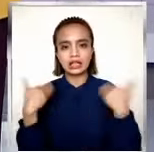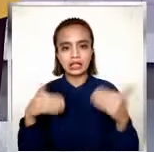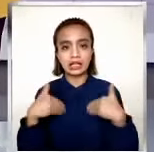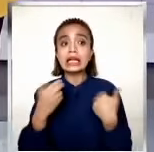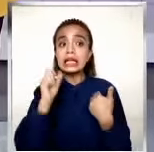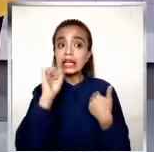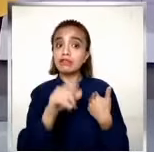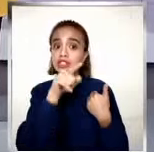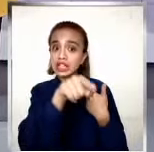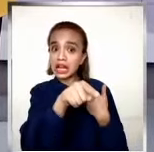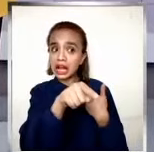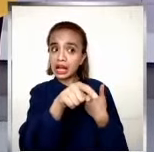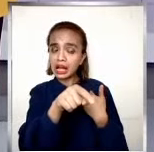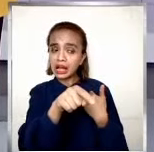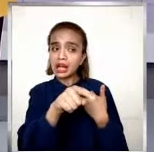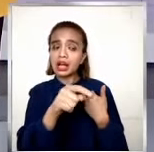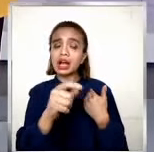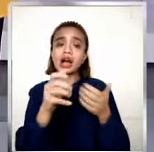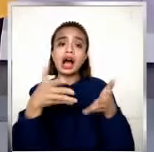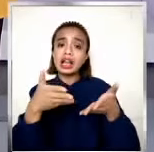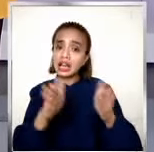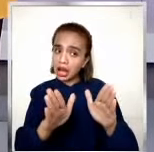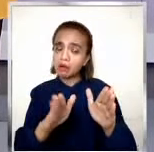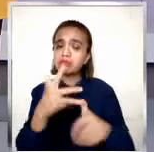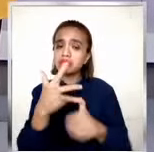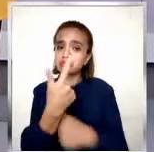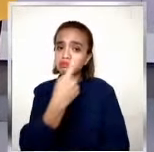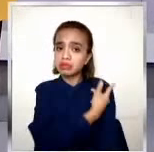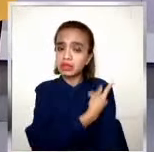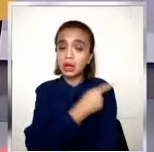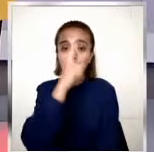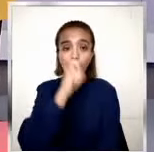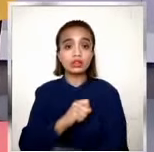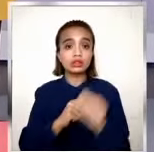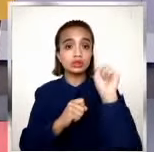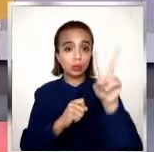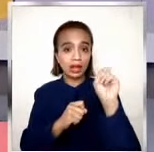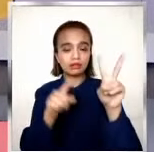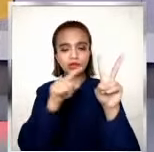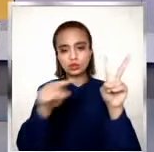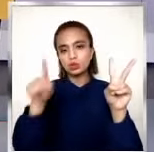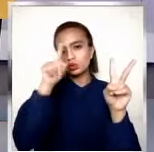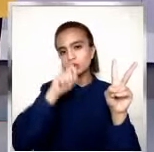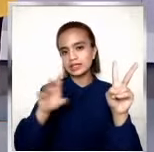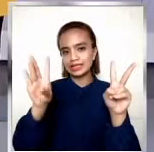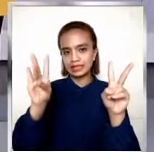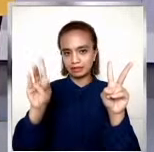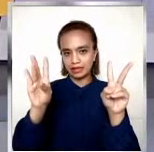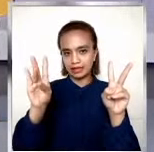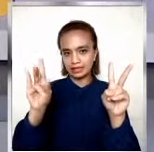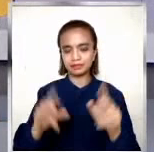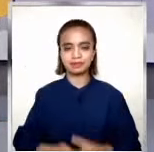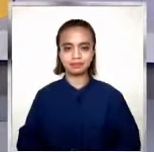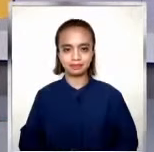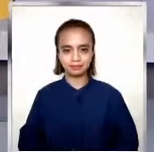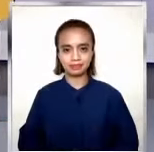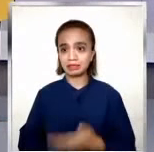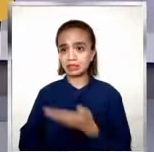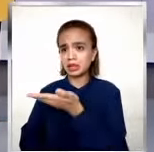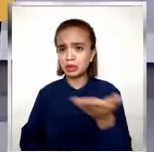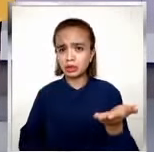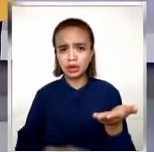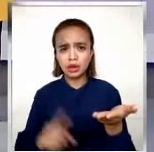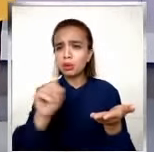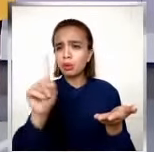COVID-19 sa mga batang edad 12 hanggang 17 taong gulang. Ikaw, Kapuso, ano ang boses mo tungkol